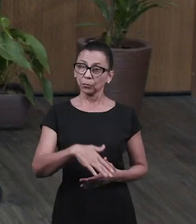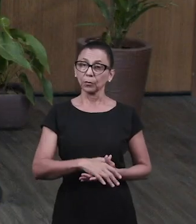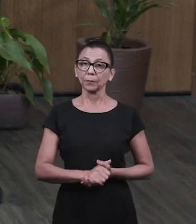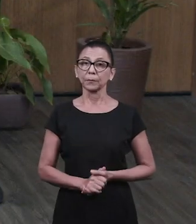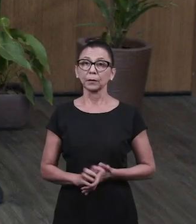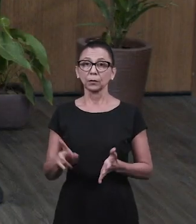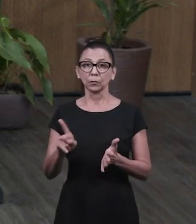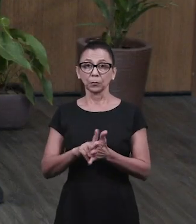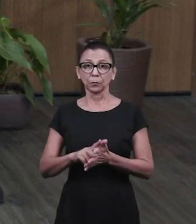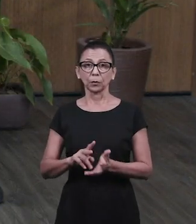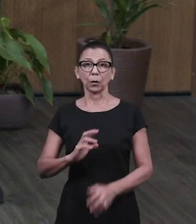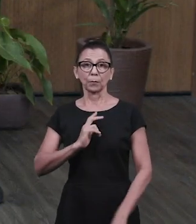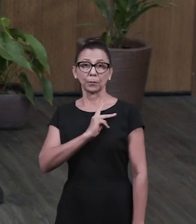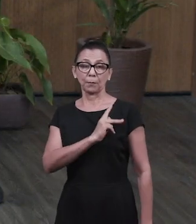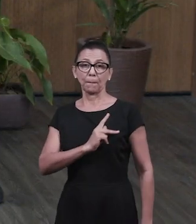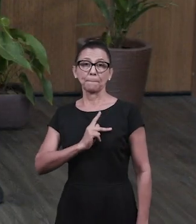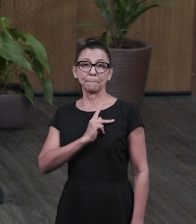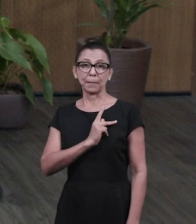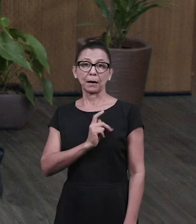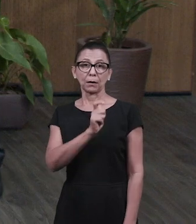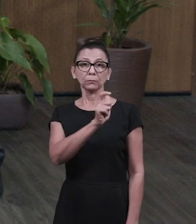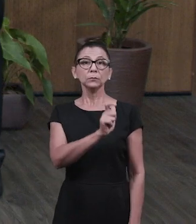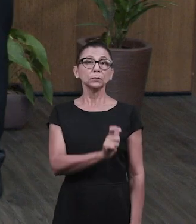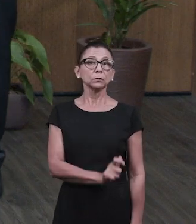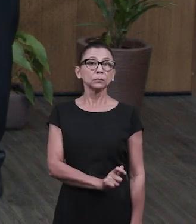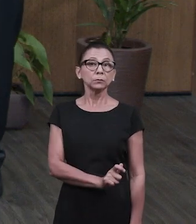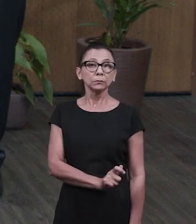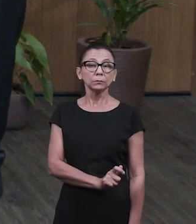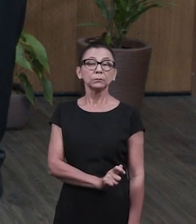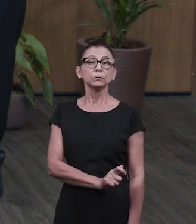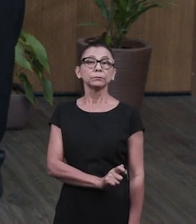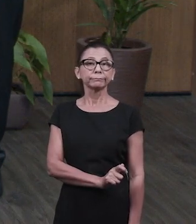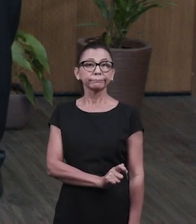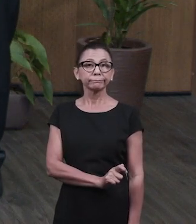Paul lui-même, il a eu